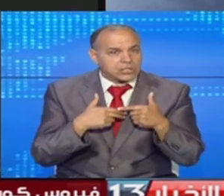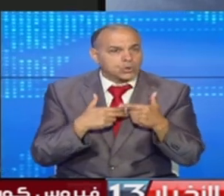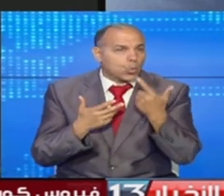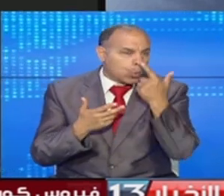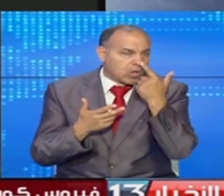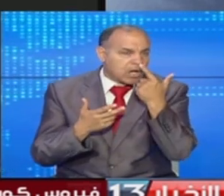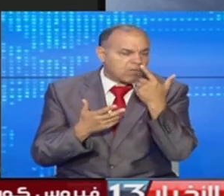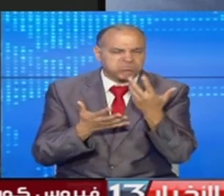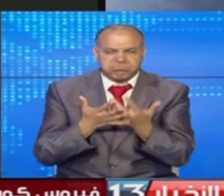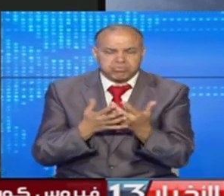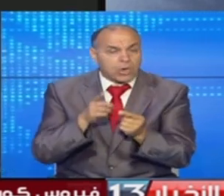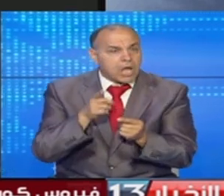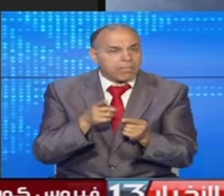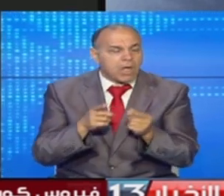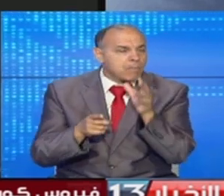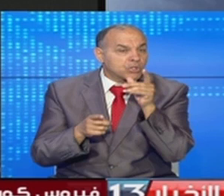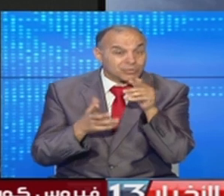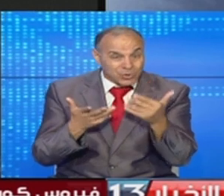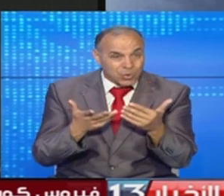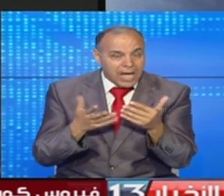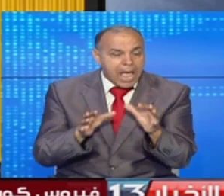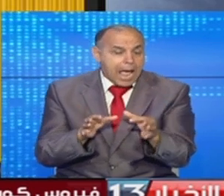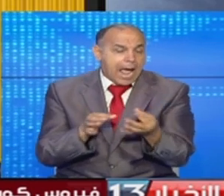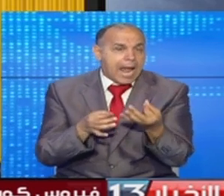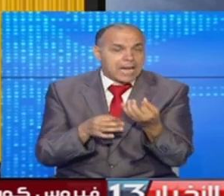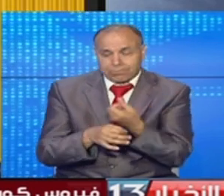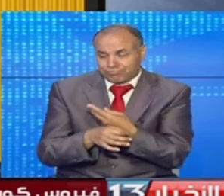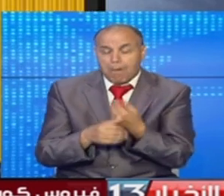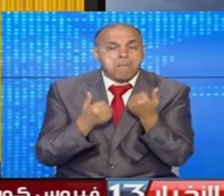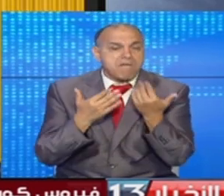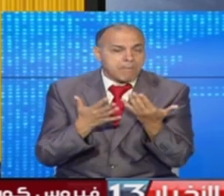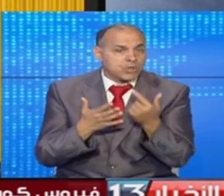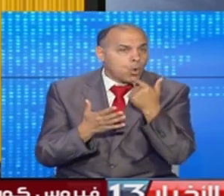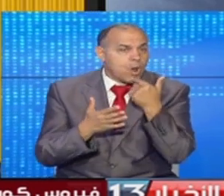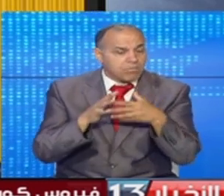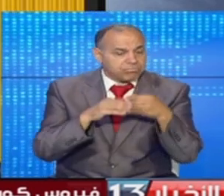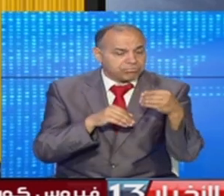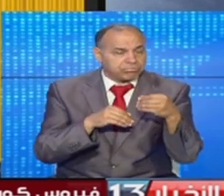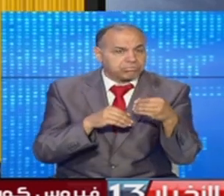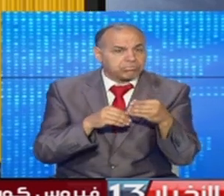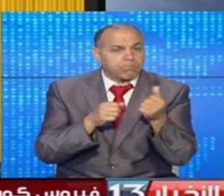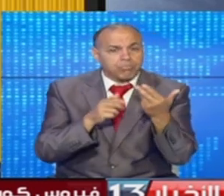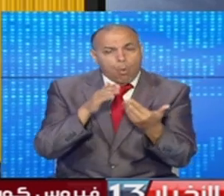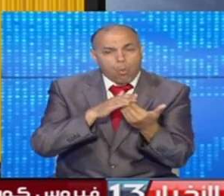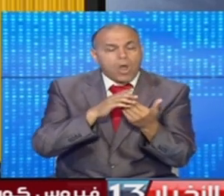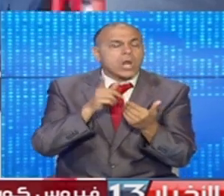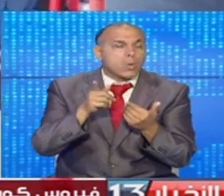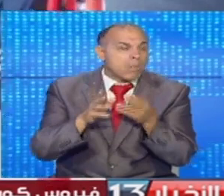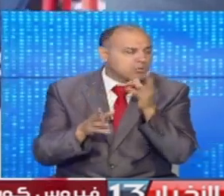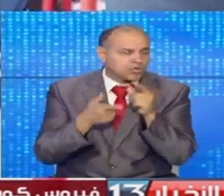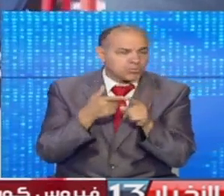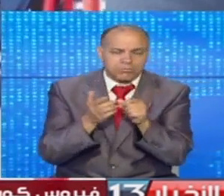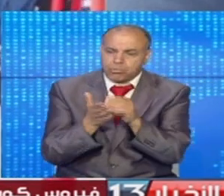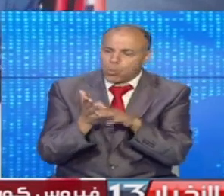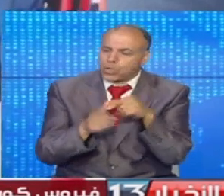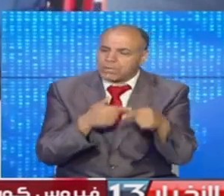صيفا ثقيلا، حيث لم تستطع إلى حد الآن إزاحة شبح الكورونا أو حتى الخروج من دائرة الأرقام القياسية التي